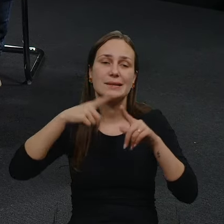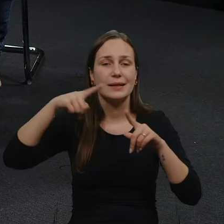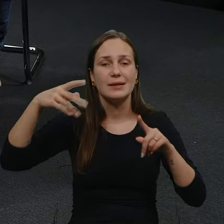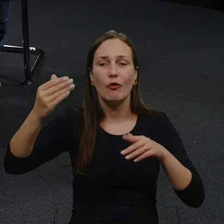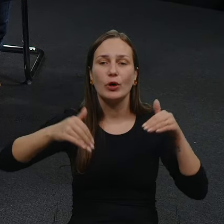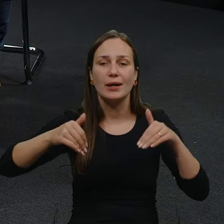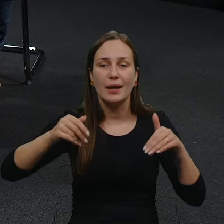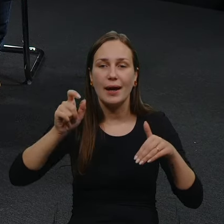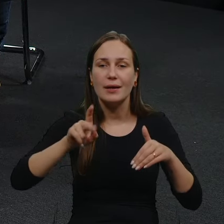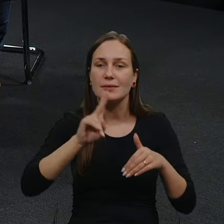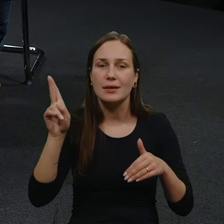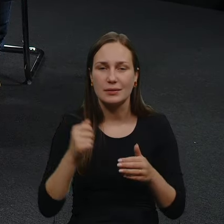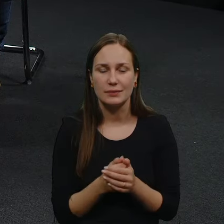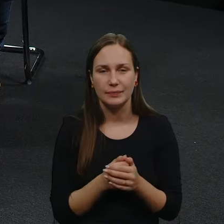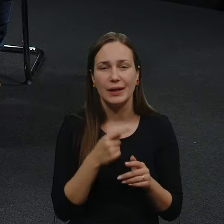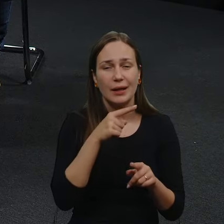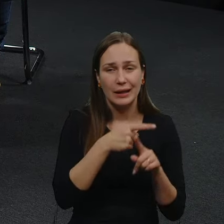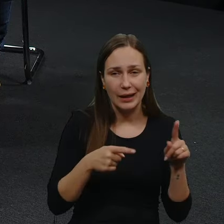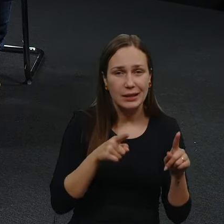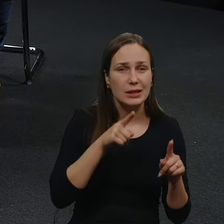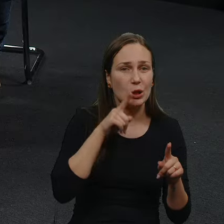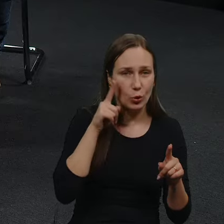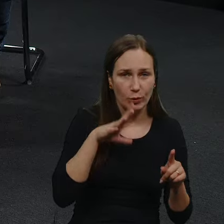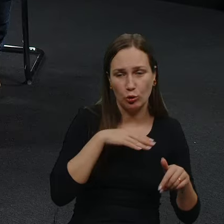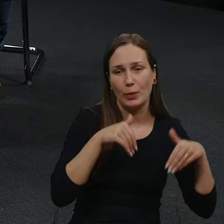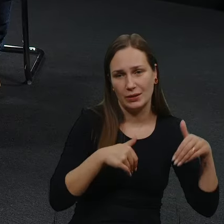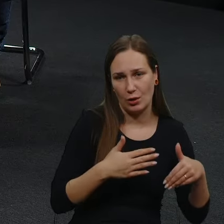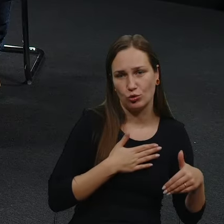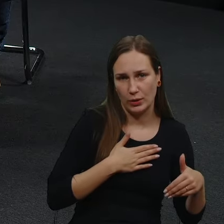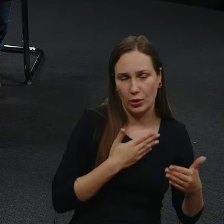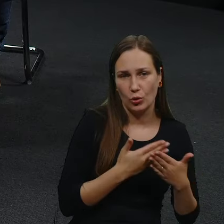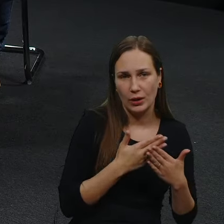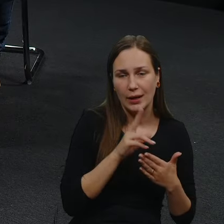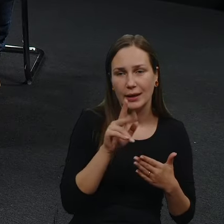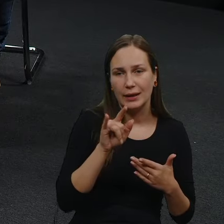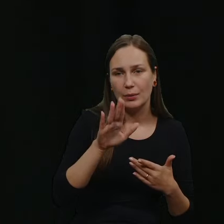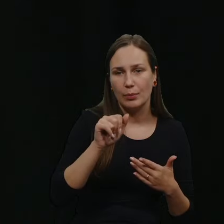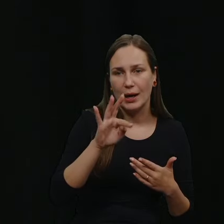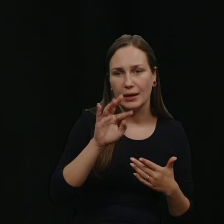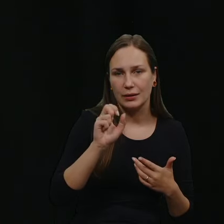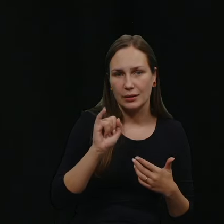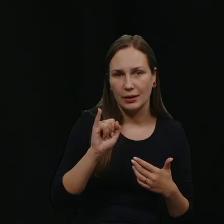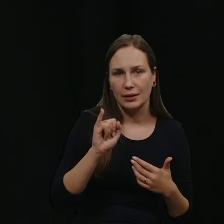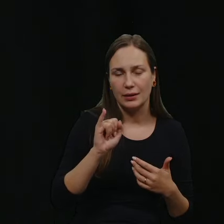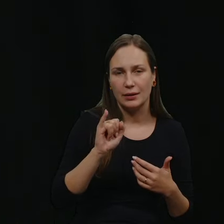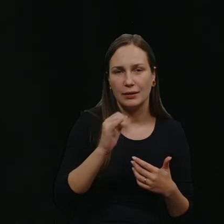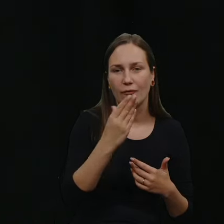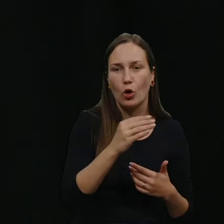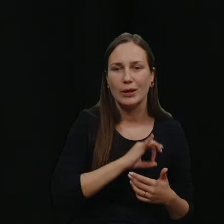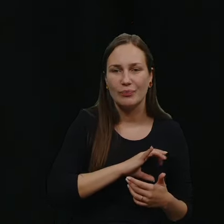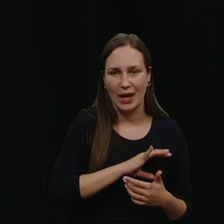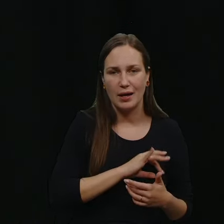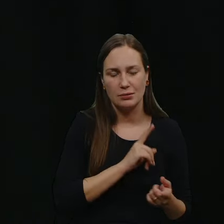sakykime. Galiu pasakyti, kad dalis jaunimo balsavo dėl to, kad aš ir Kybartų Kristijono Donelaičio